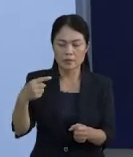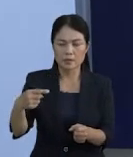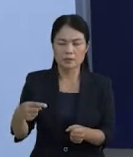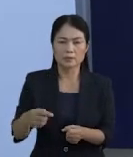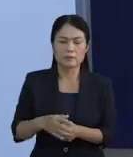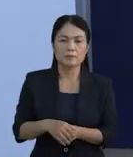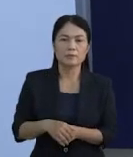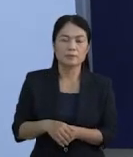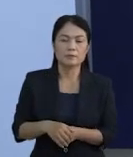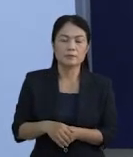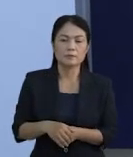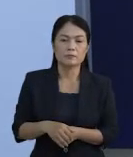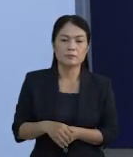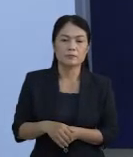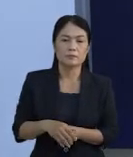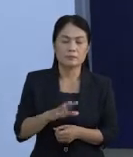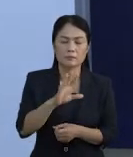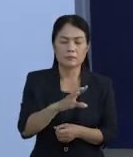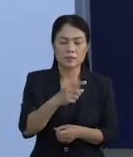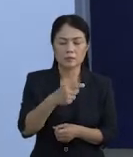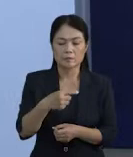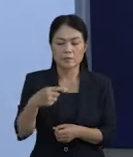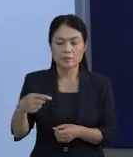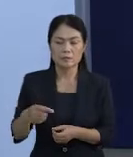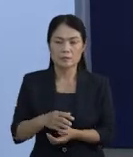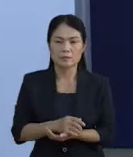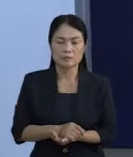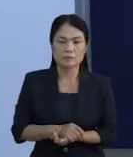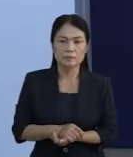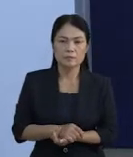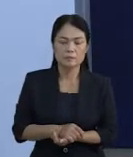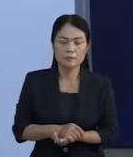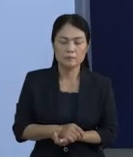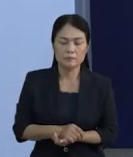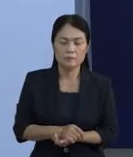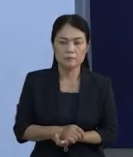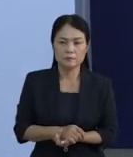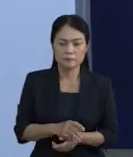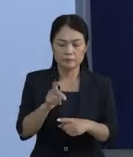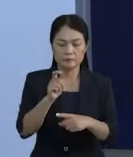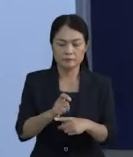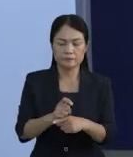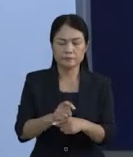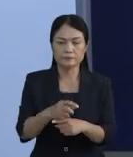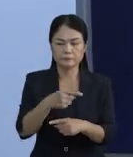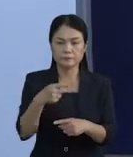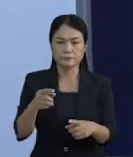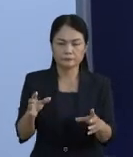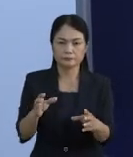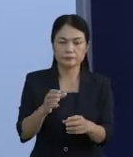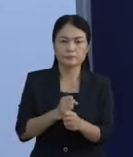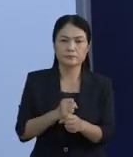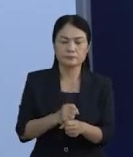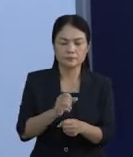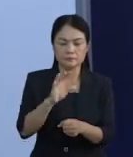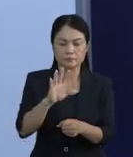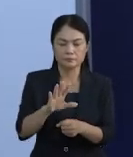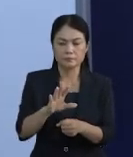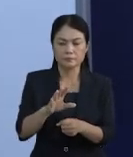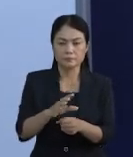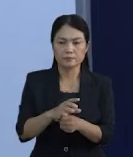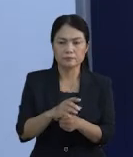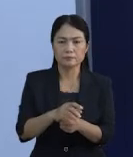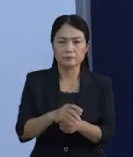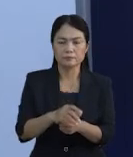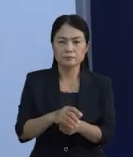và khai từ chia pram liên nè chấn một cốt trong dòng liên cứ bán pram liên